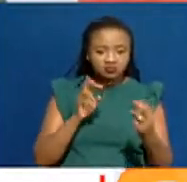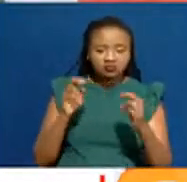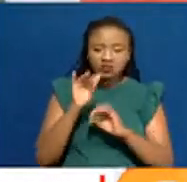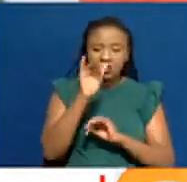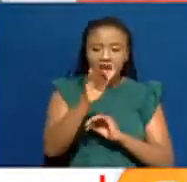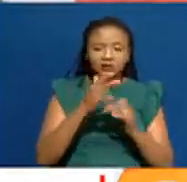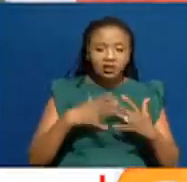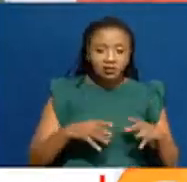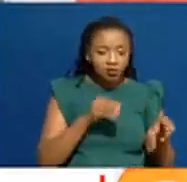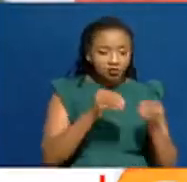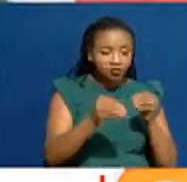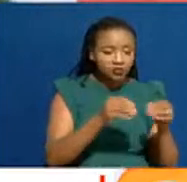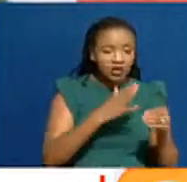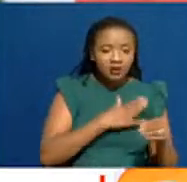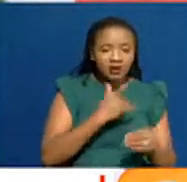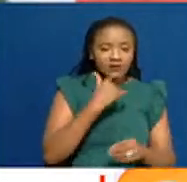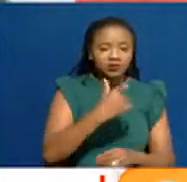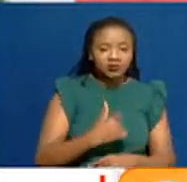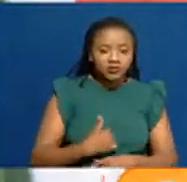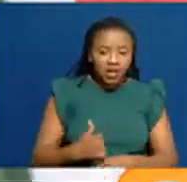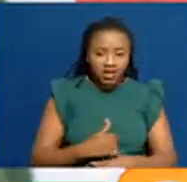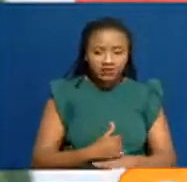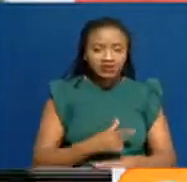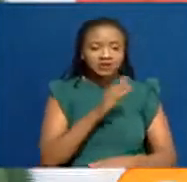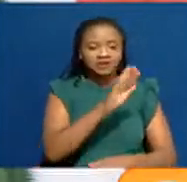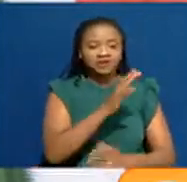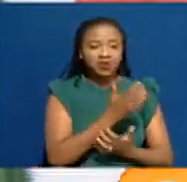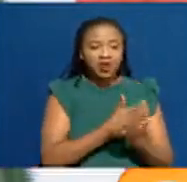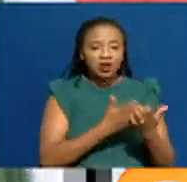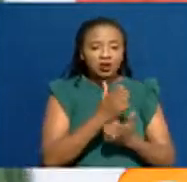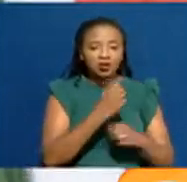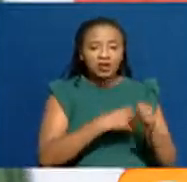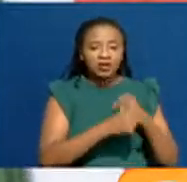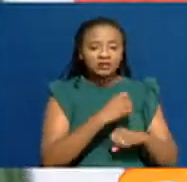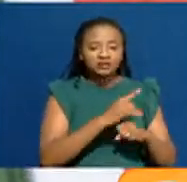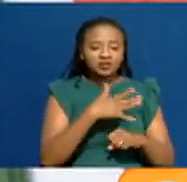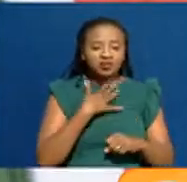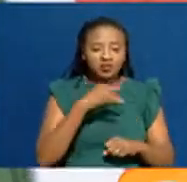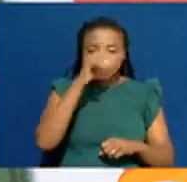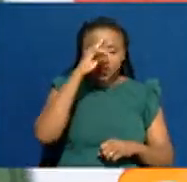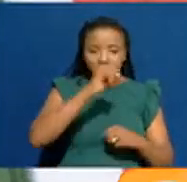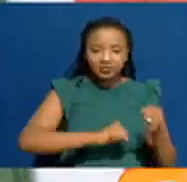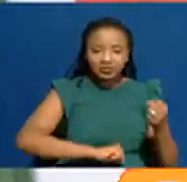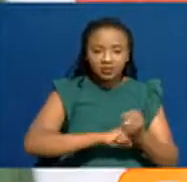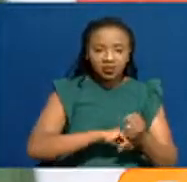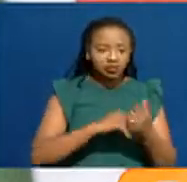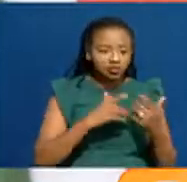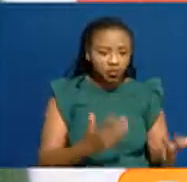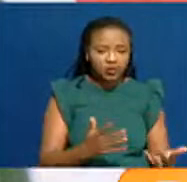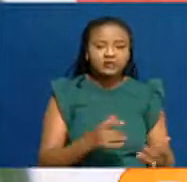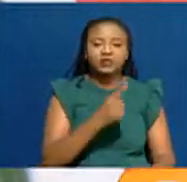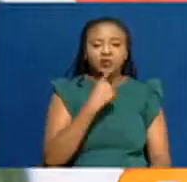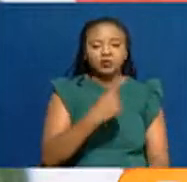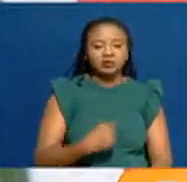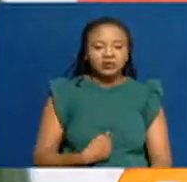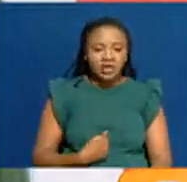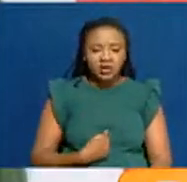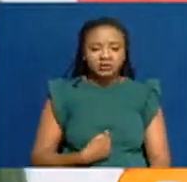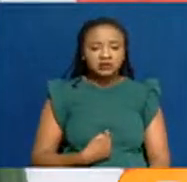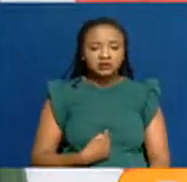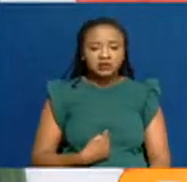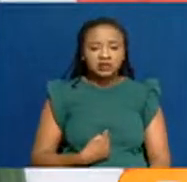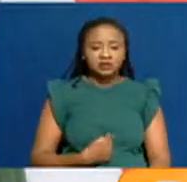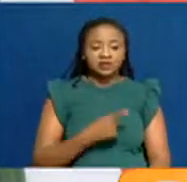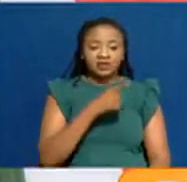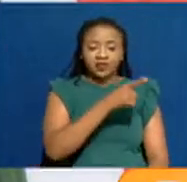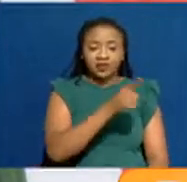wa Busia, tunataka tujue ile economic activity mungependa serikali yenu ya future ipange ni gani. Na